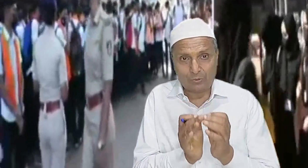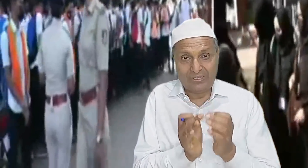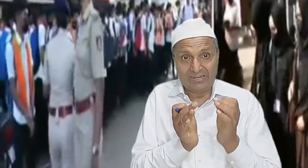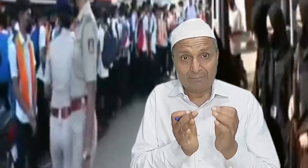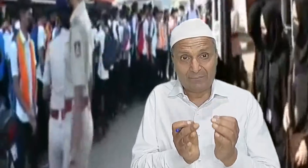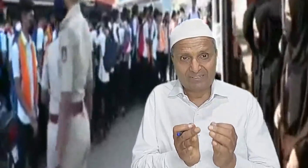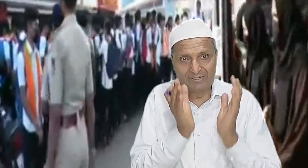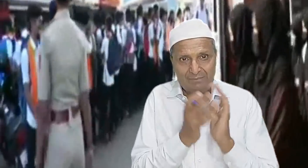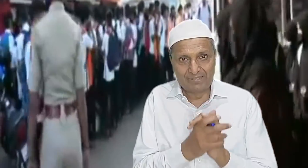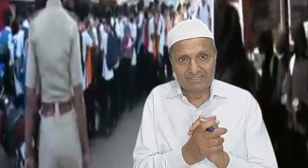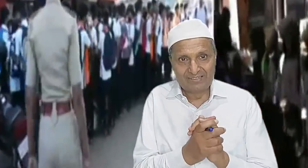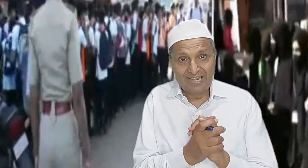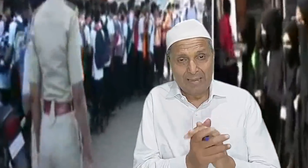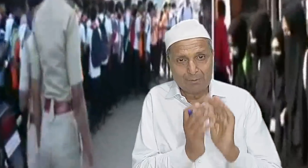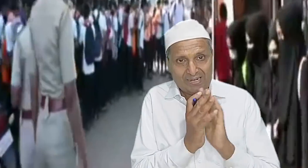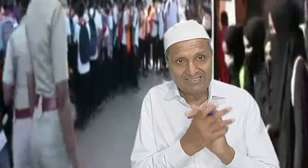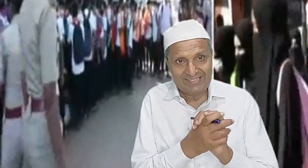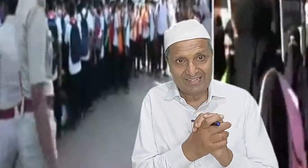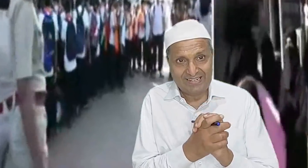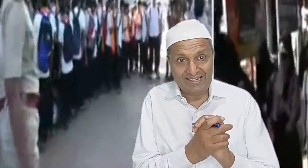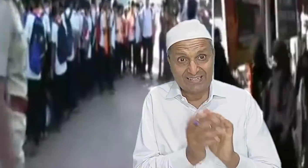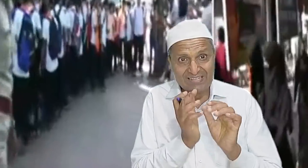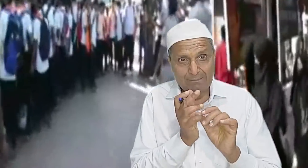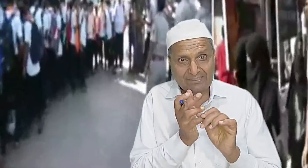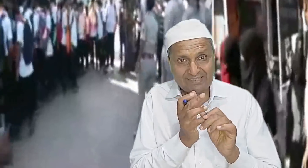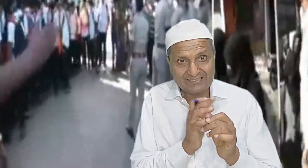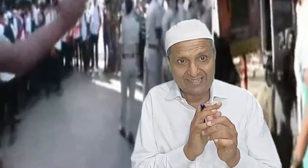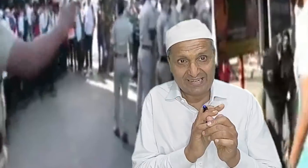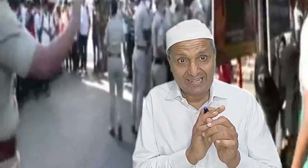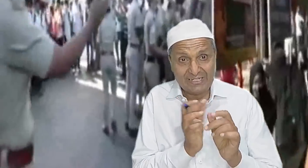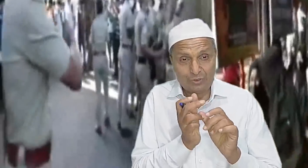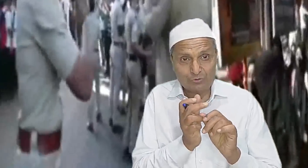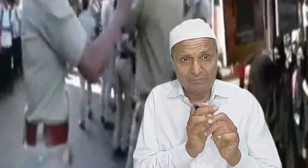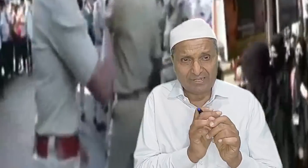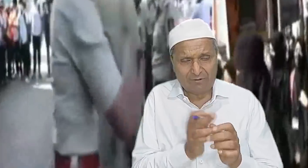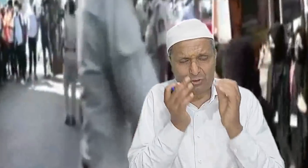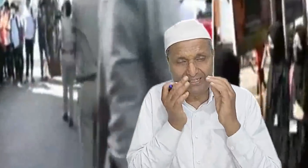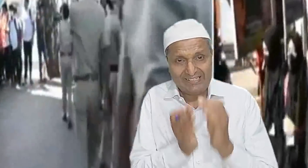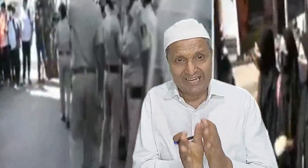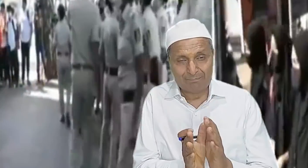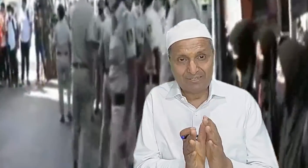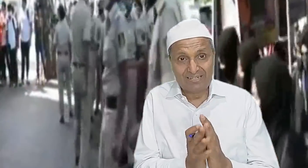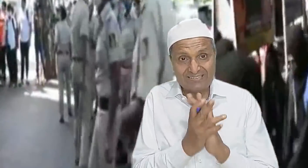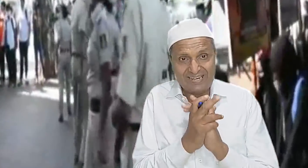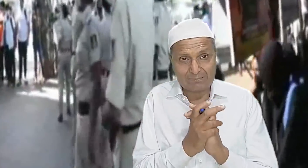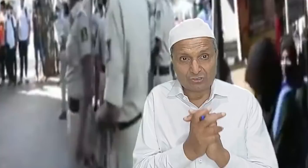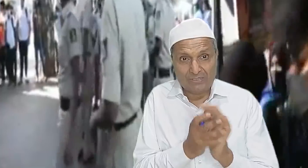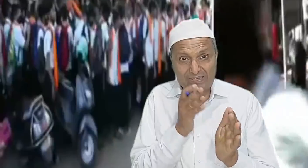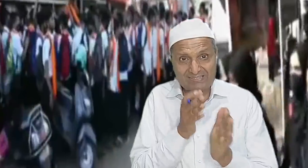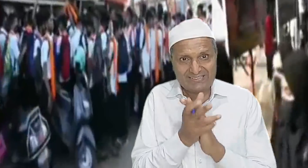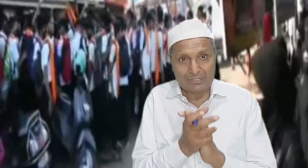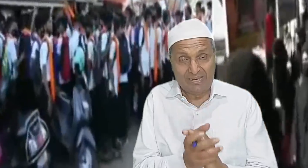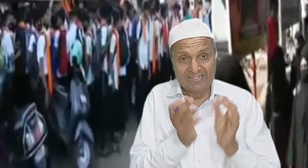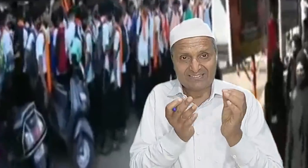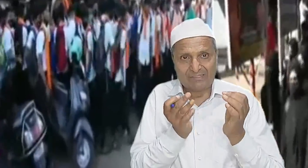इससे कोई मतलब नहीं पड़ता। आपको राजनीति करनी है, सांप्रदायिकता रंग देना है, हिंदू मुस्लिम करना है, कुछ भी करिए आप, लेकिन जैन समाज को बीच